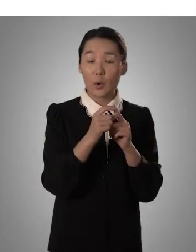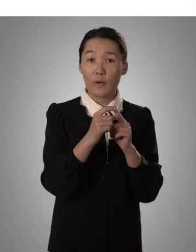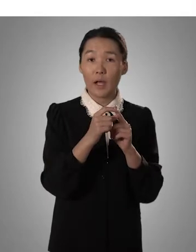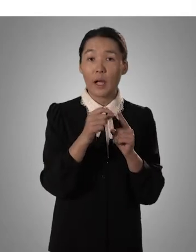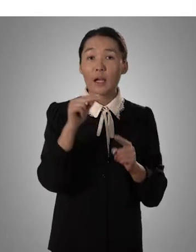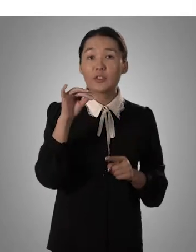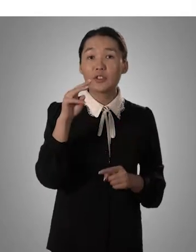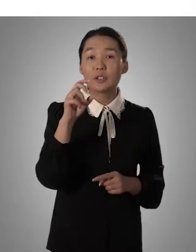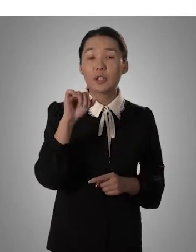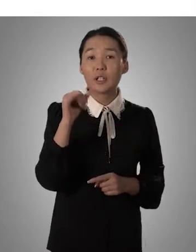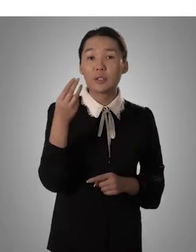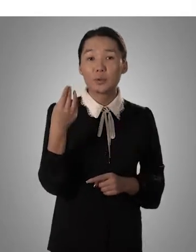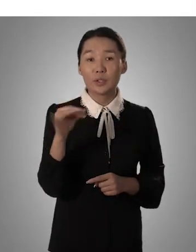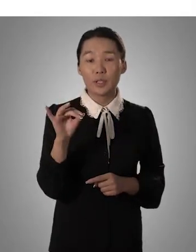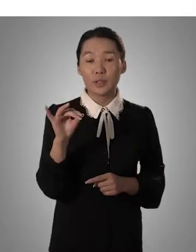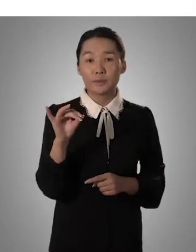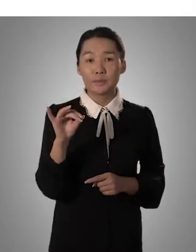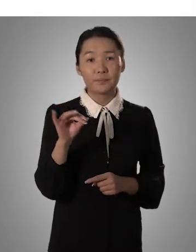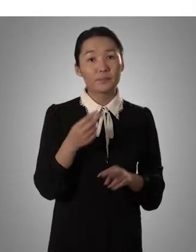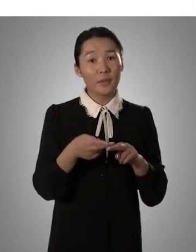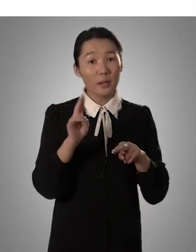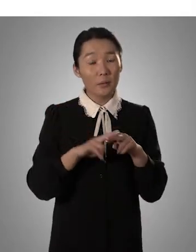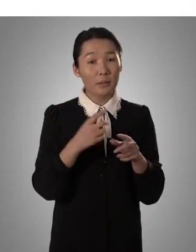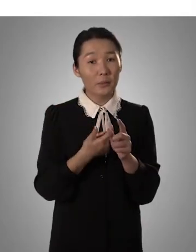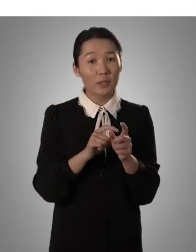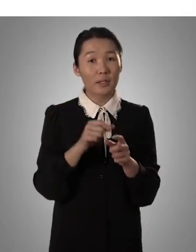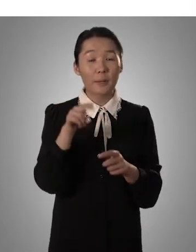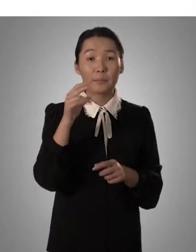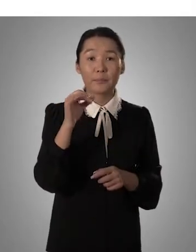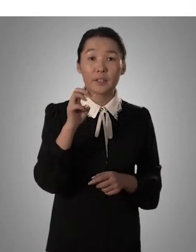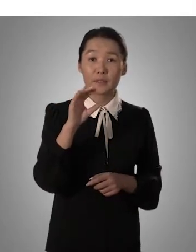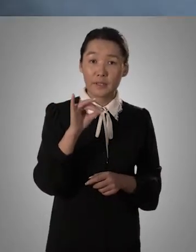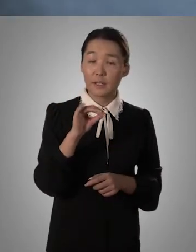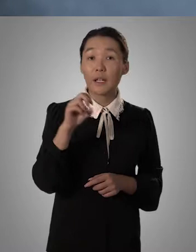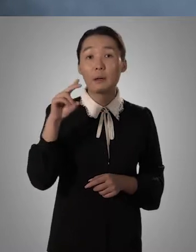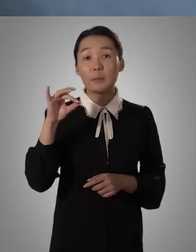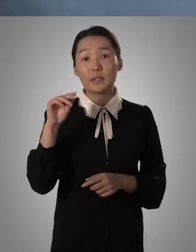читающий так как это действительное причастие